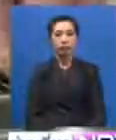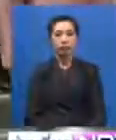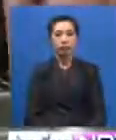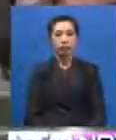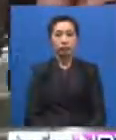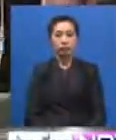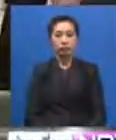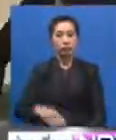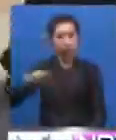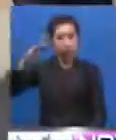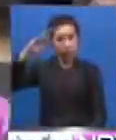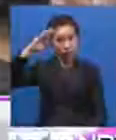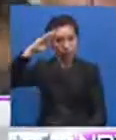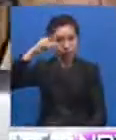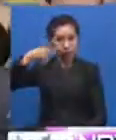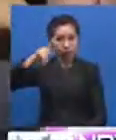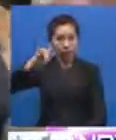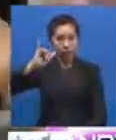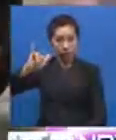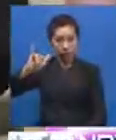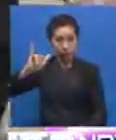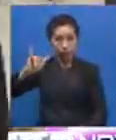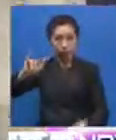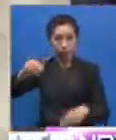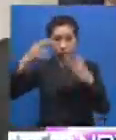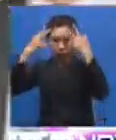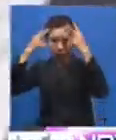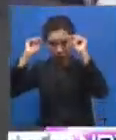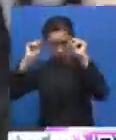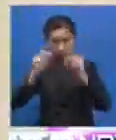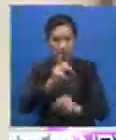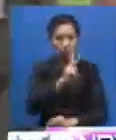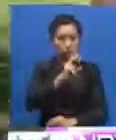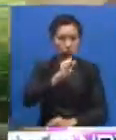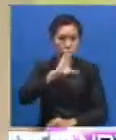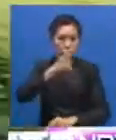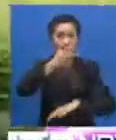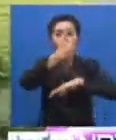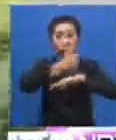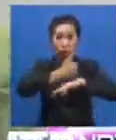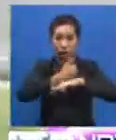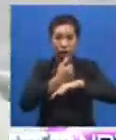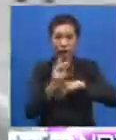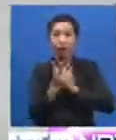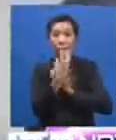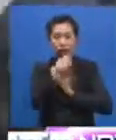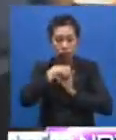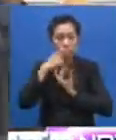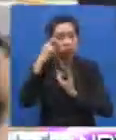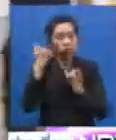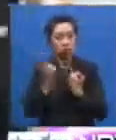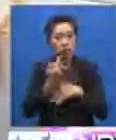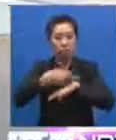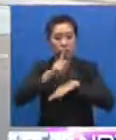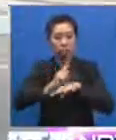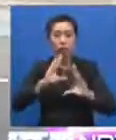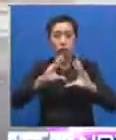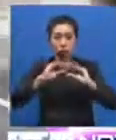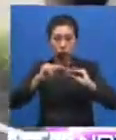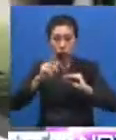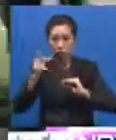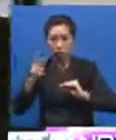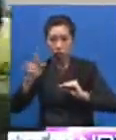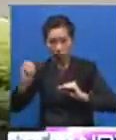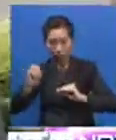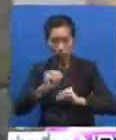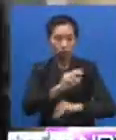พลเอกประยุทธ์จันทร์โอชานายกรัฐมนตรีและหัวหน้าคณะรักษาความสงบแห่งชาติหรือคสช.เป็นการประชุมร่วมกับคณะรัฐมนตรี